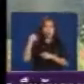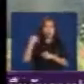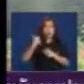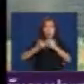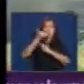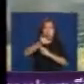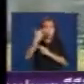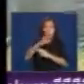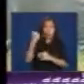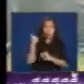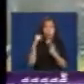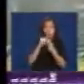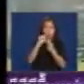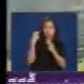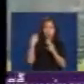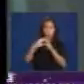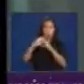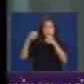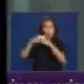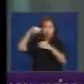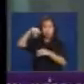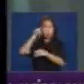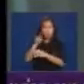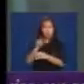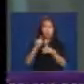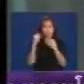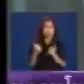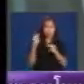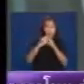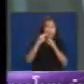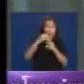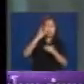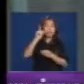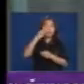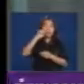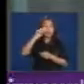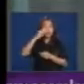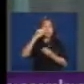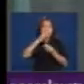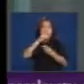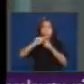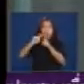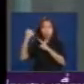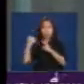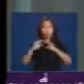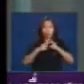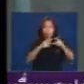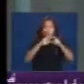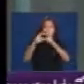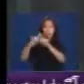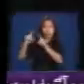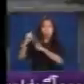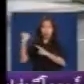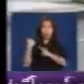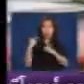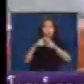าธิปัตย์และนายวันอยู่บำรุงผู้สมัครพรรคเพื่อไทยหลังร้อยตำรวจเอกเฉลิมอยู่บำรุงแจ้งความมีการนำบัตรแนะนำตัวของตนพร้อมธ